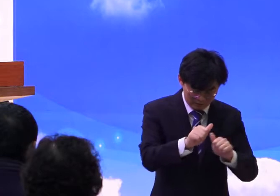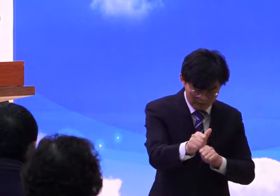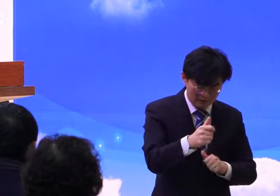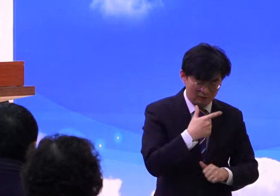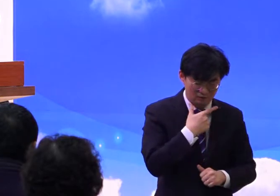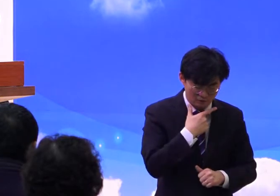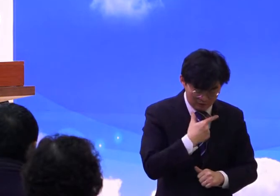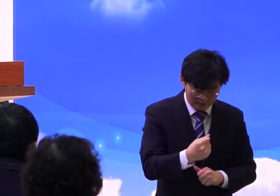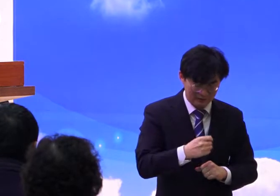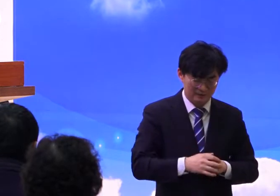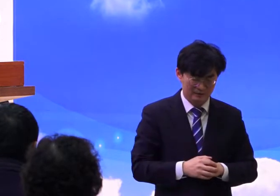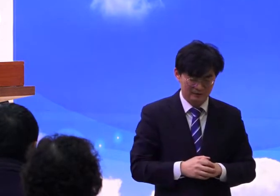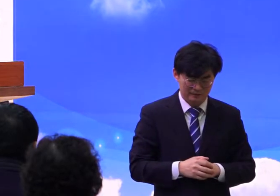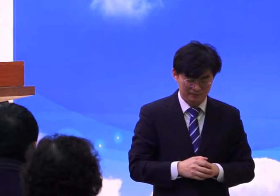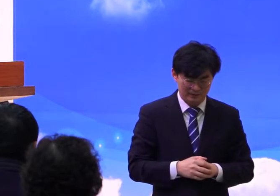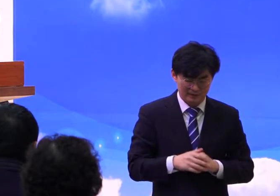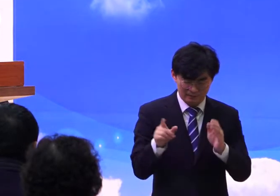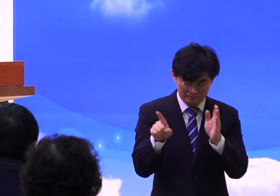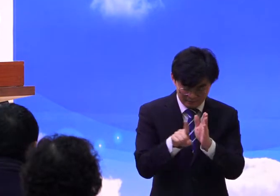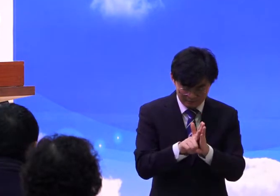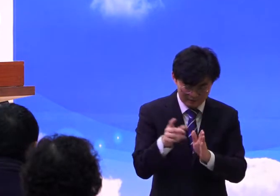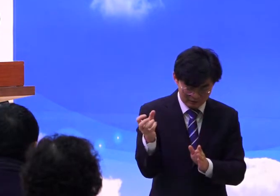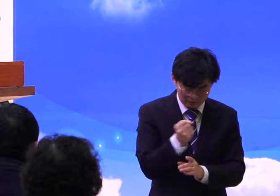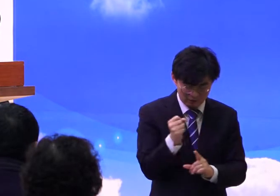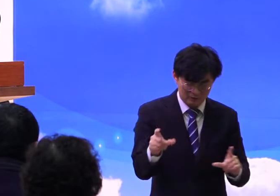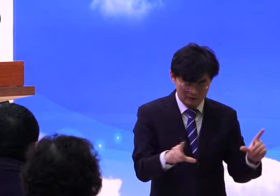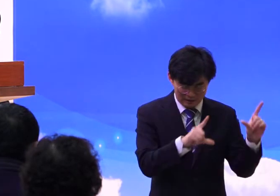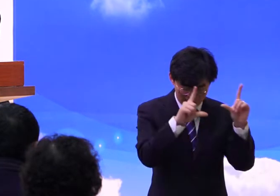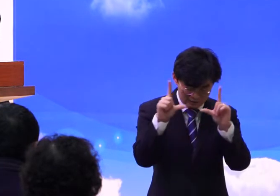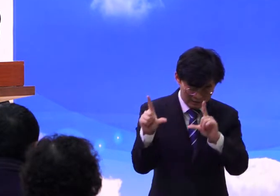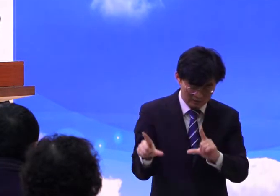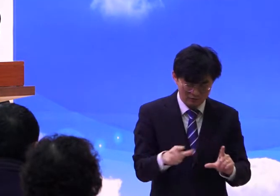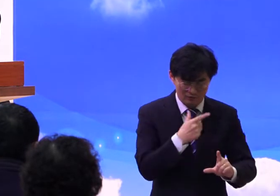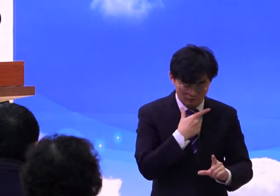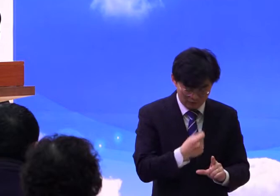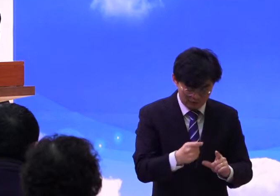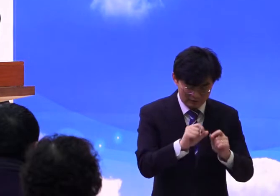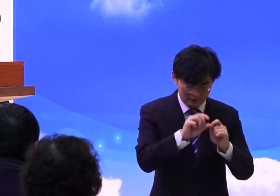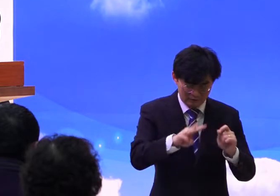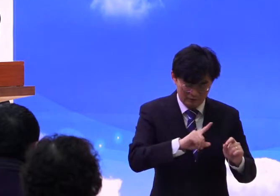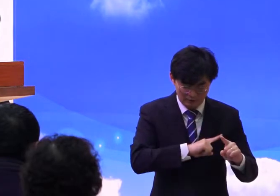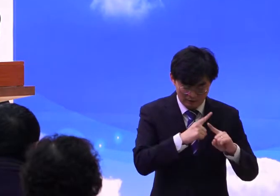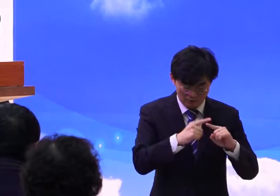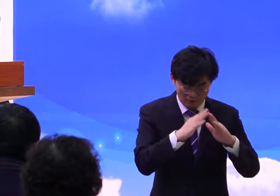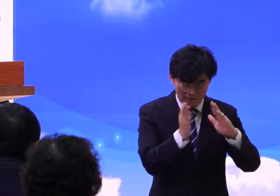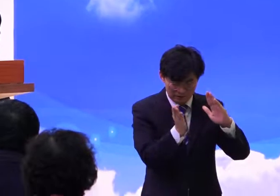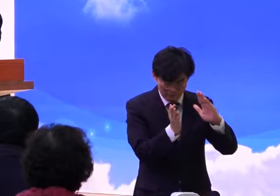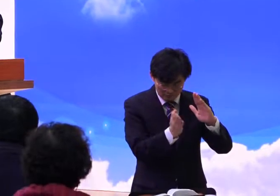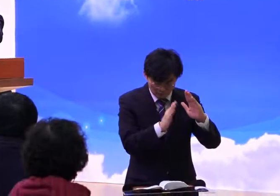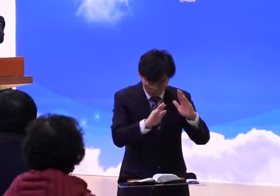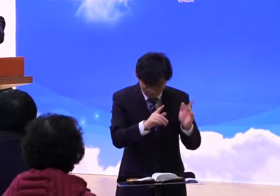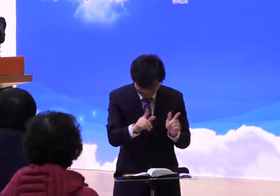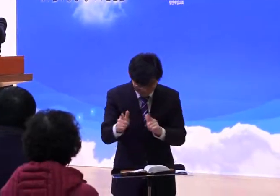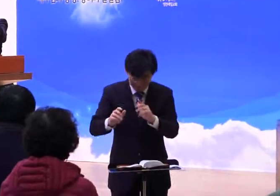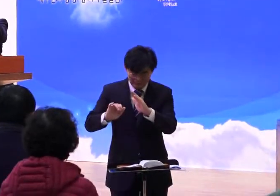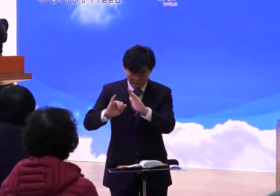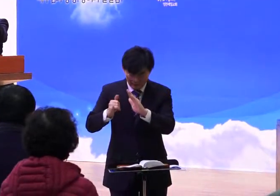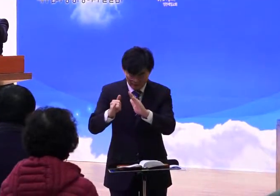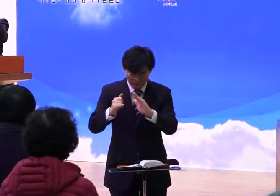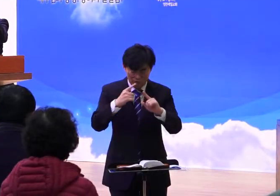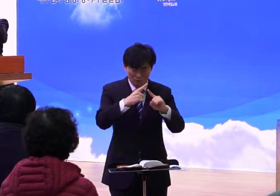승리하기를 원하신다고 하는 그 믿음으로 살아가기를 원하는 영천제의 모든 가족들과 그 가정과 이 땅의